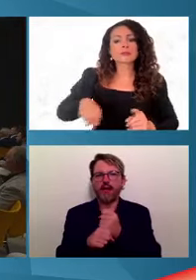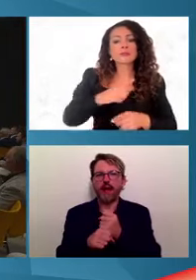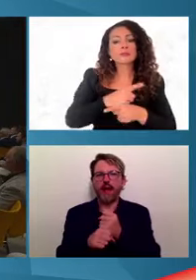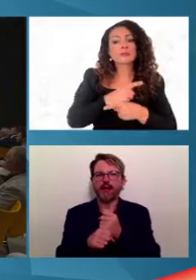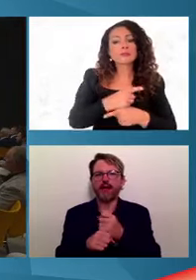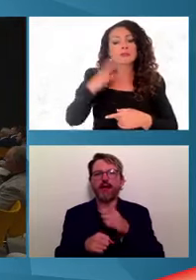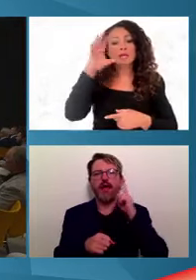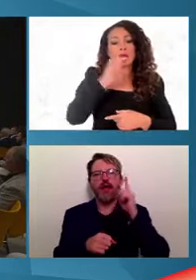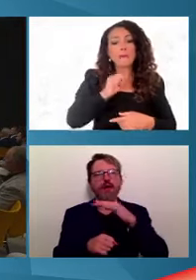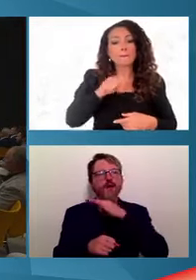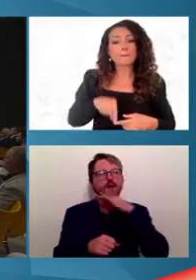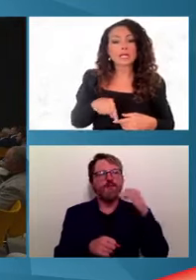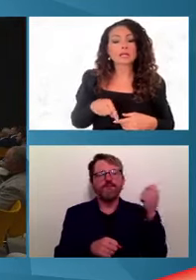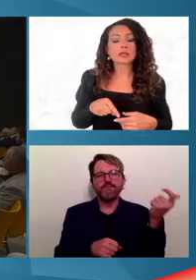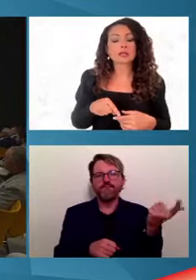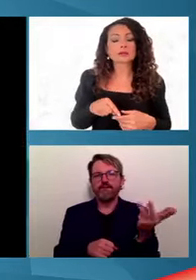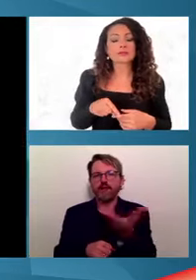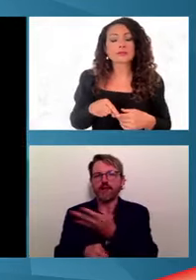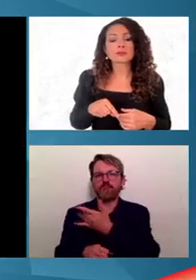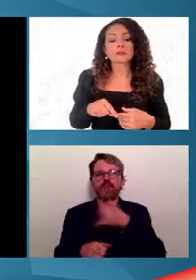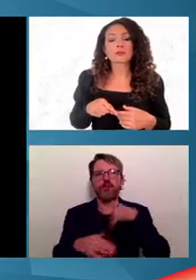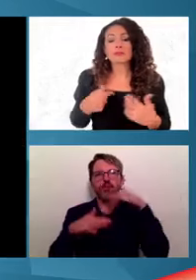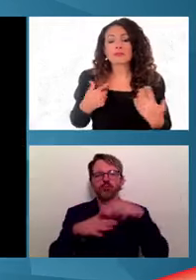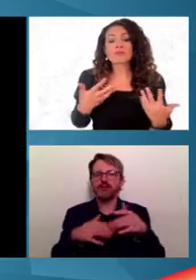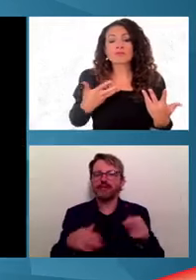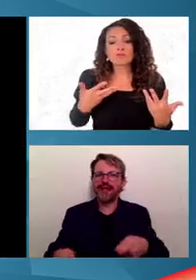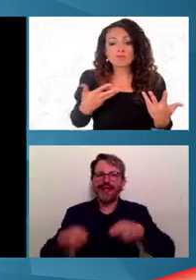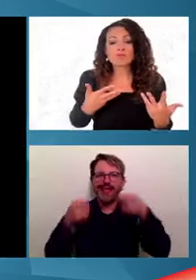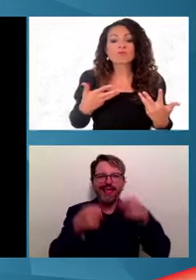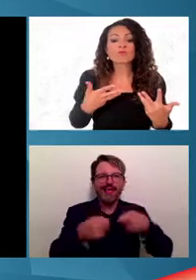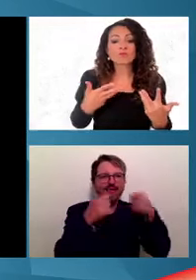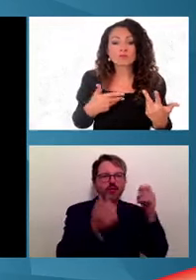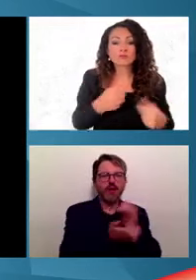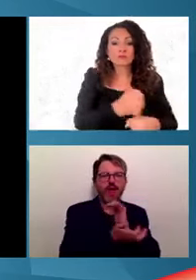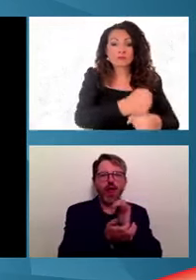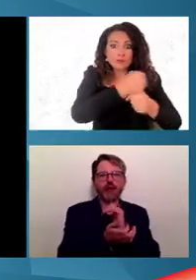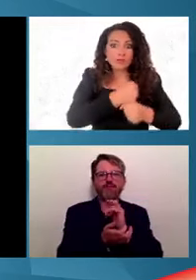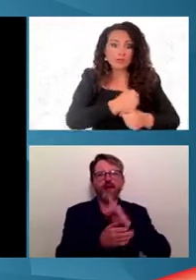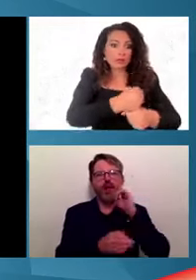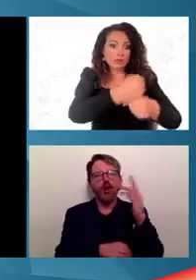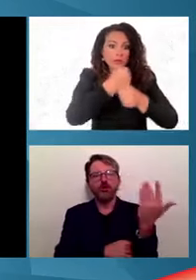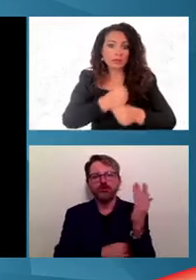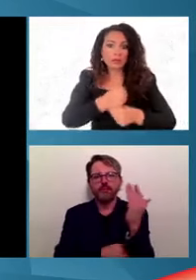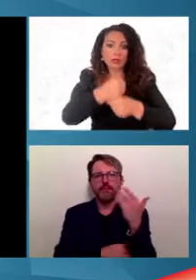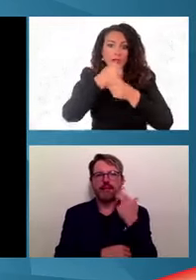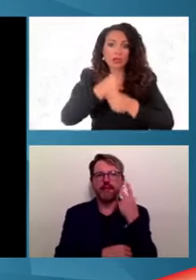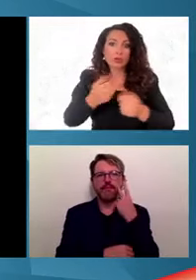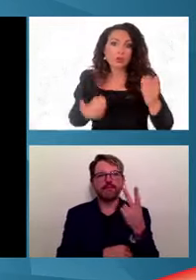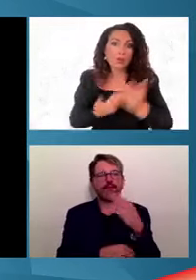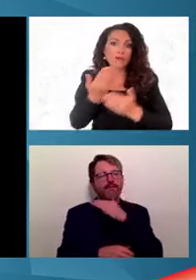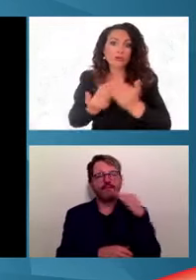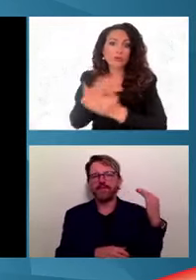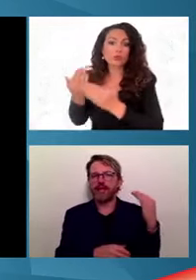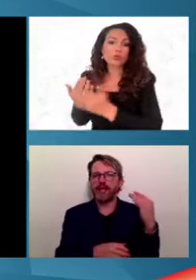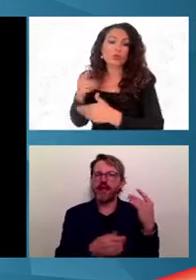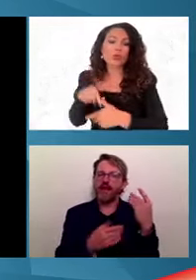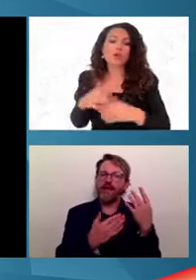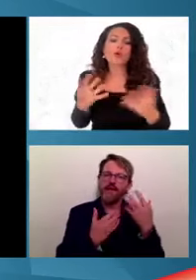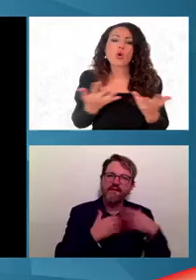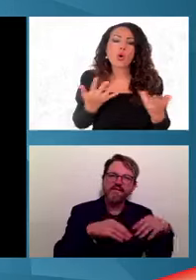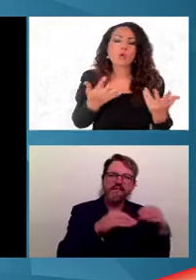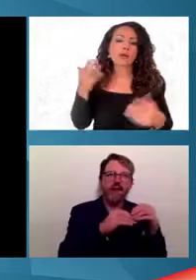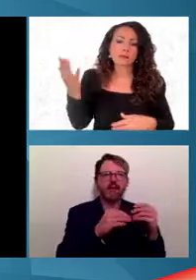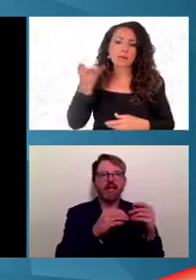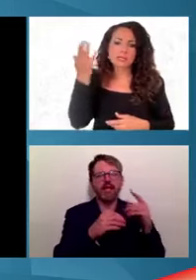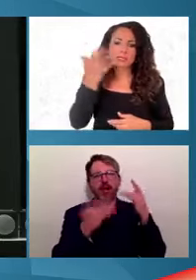bringt mit sich, dass man auch Erziehungsaufgaben übernimmt, dass man auch das Spiegelbild auch einer sehr vielfältigen familiären, sozialen, kulturellen